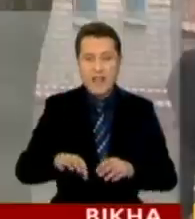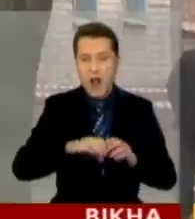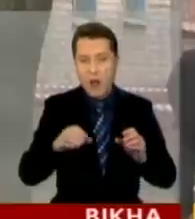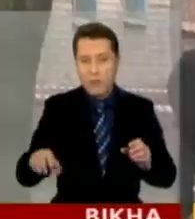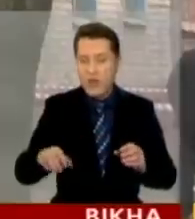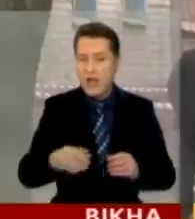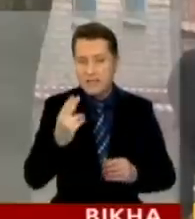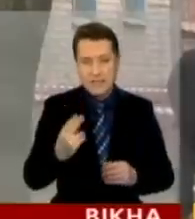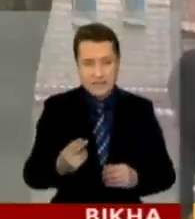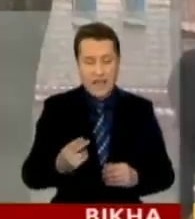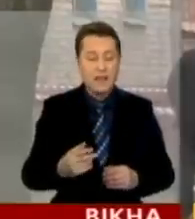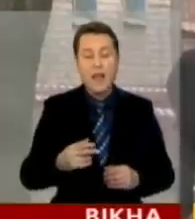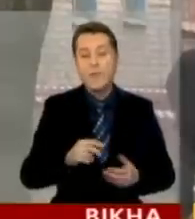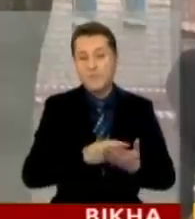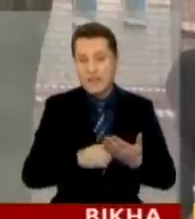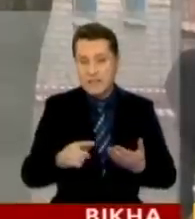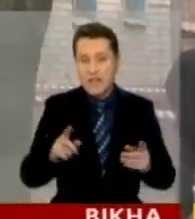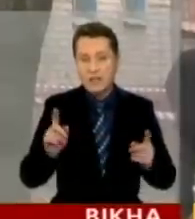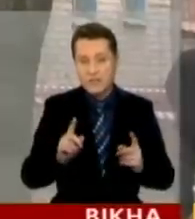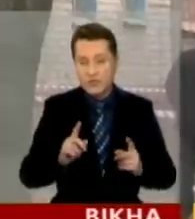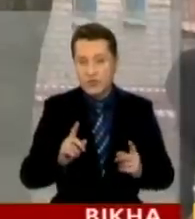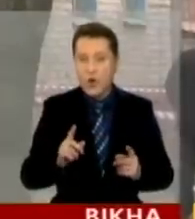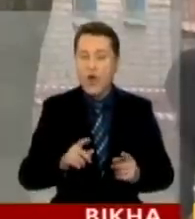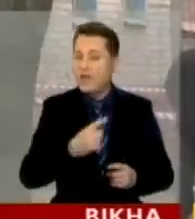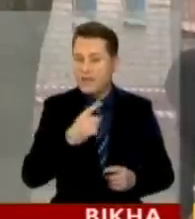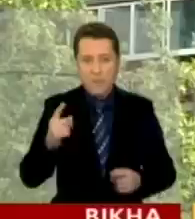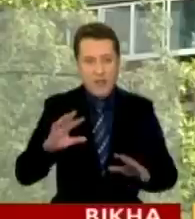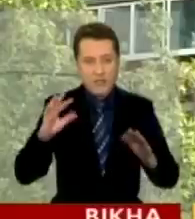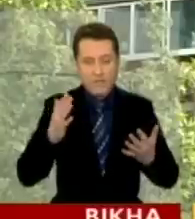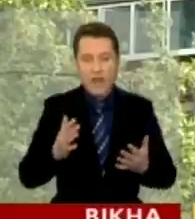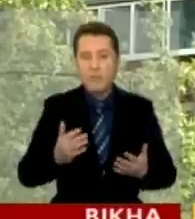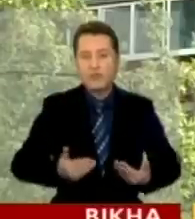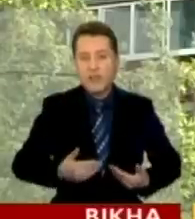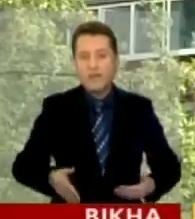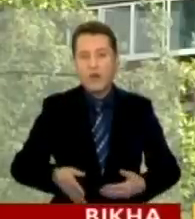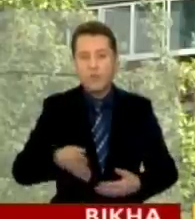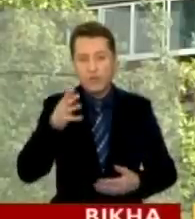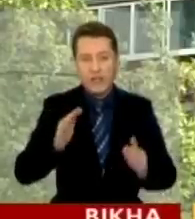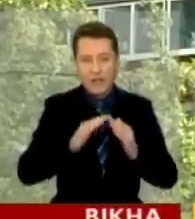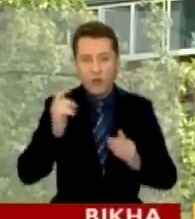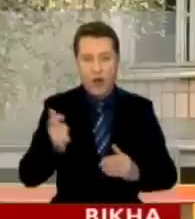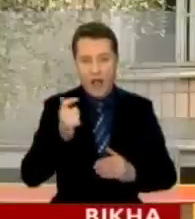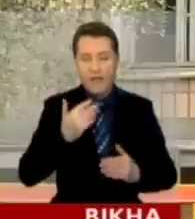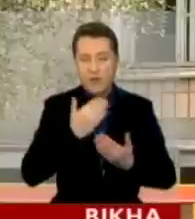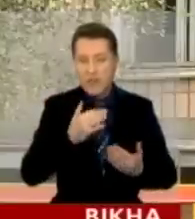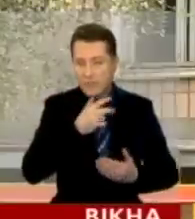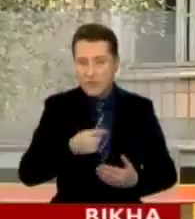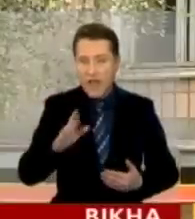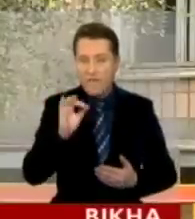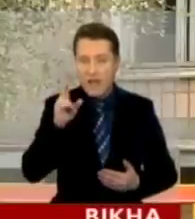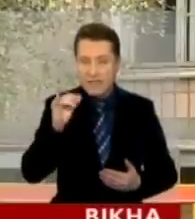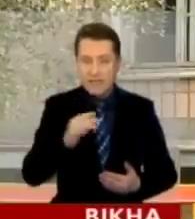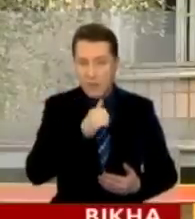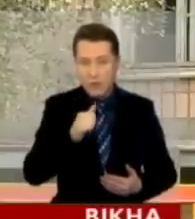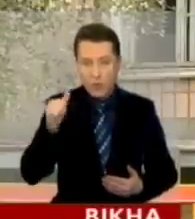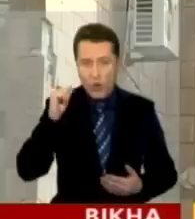цілі. Зазначу, що це вже не перший потужний вибух у житлових будинках Харкова останнім часом. У вересні минулого року